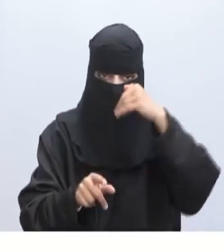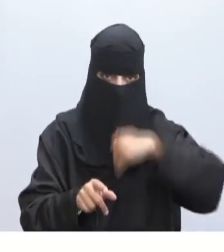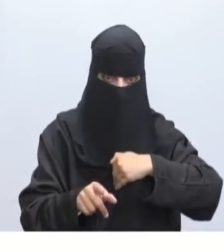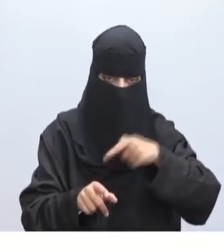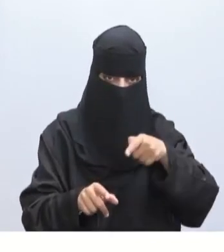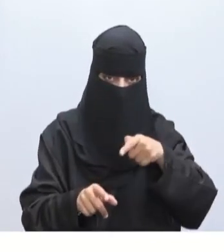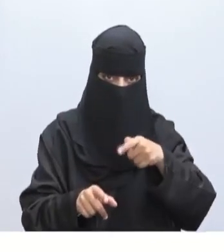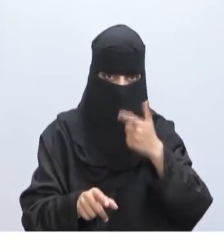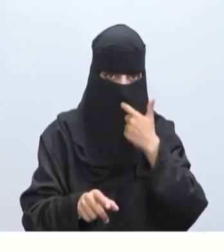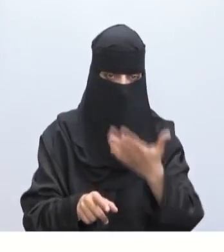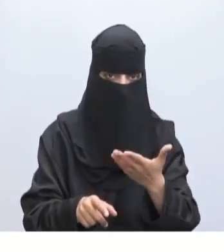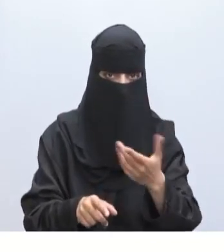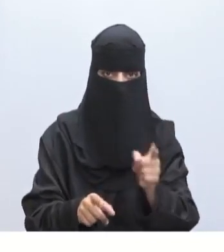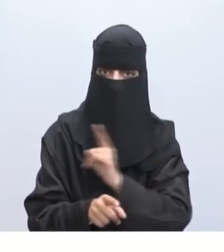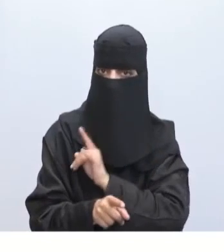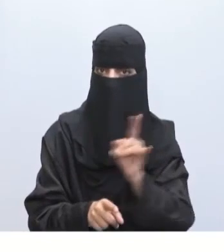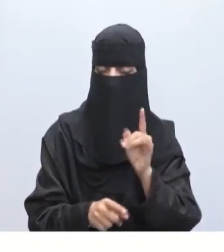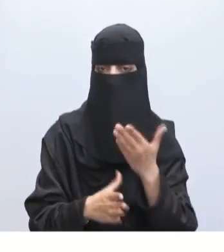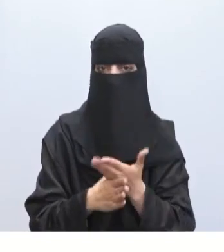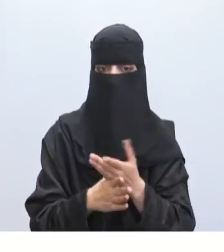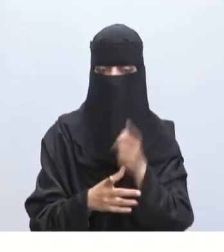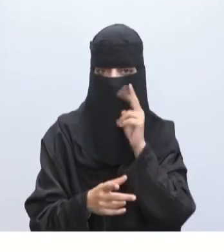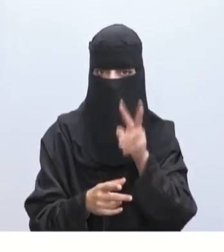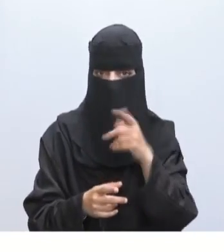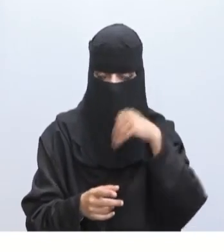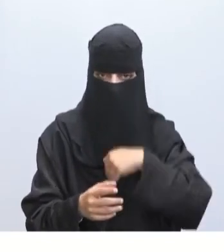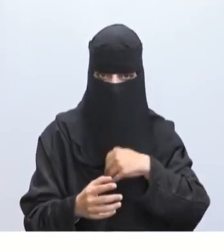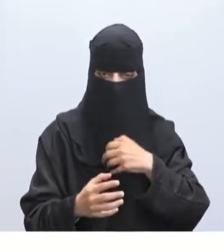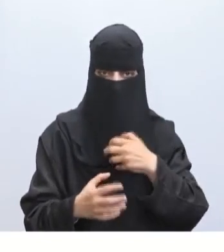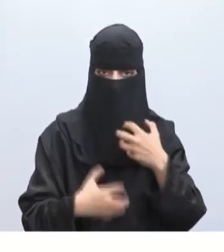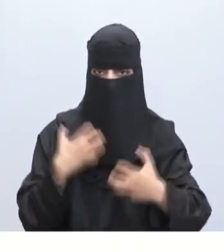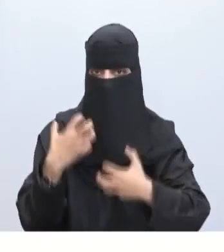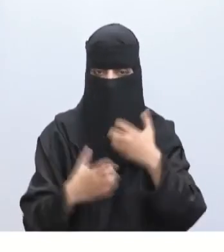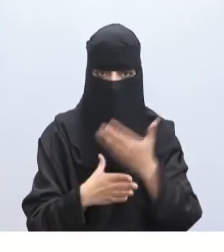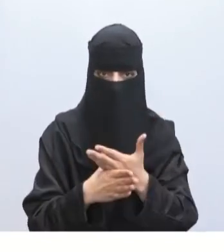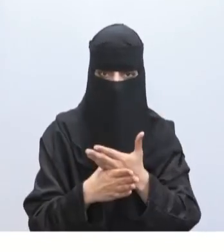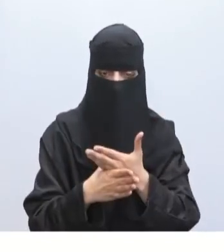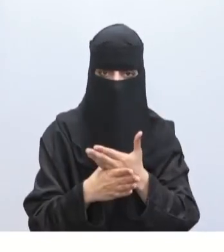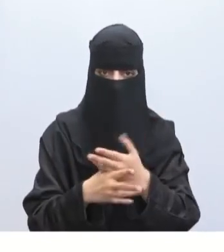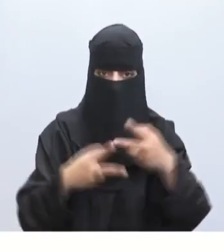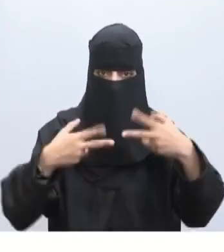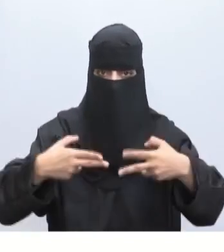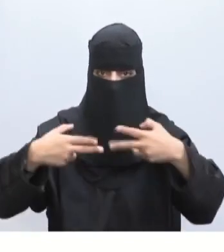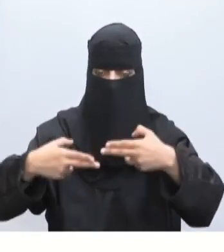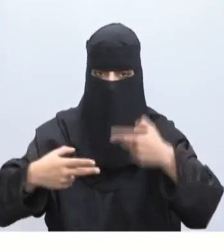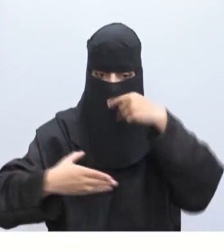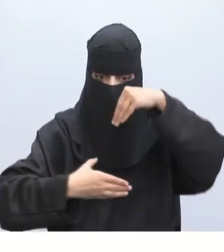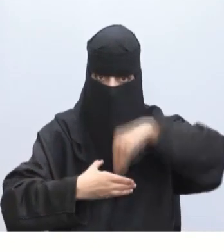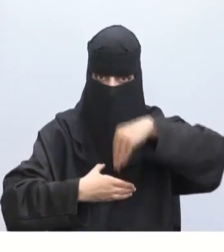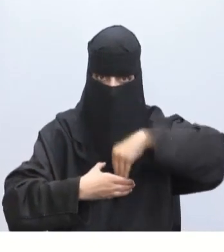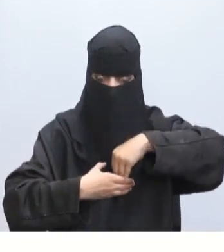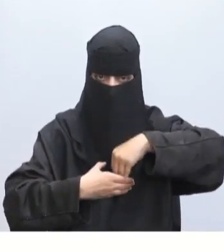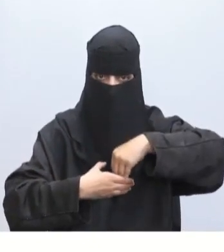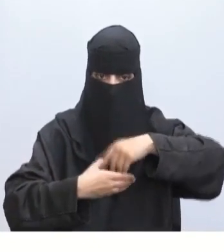الله ليست بالظروف السهله ابنائي وبنات الطلاب هي ظروف وعقبات سقلت